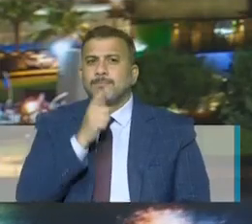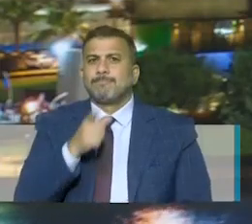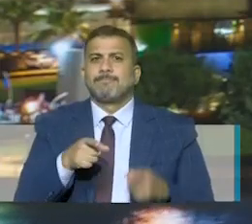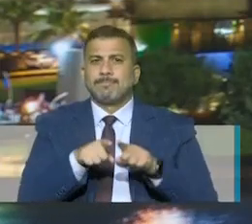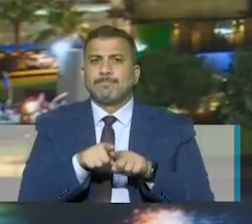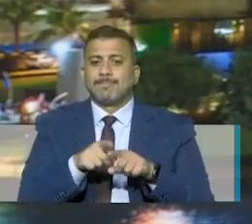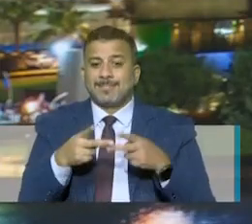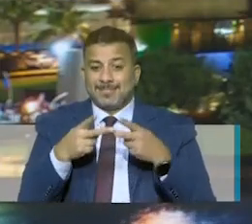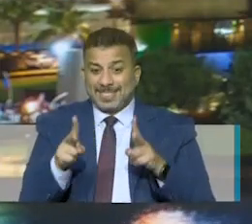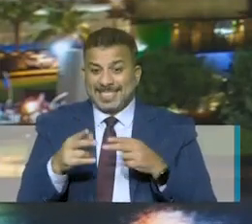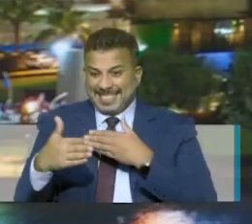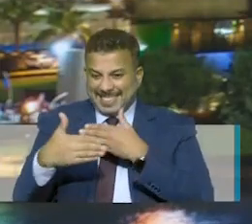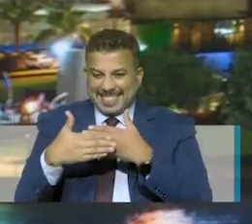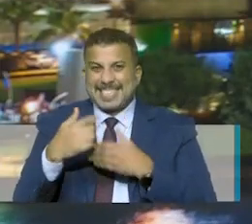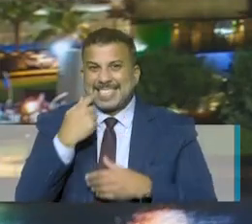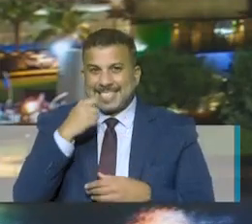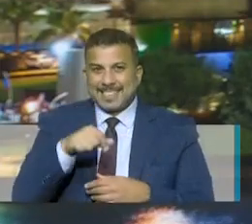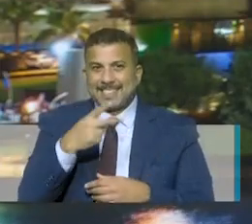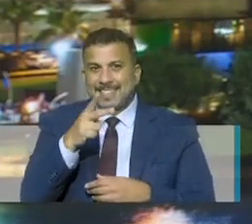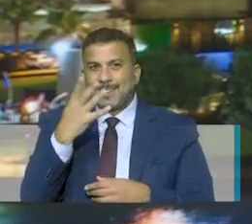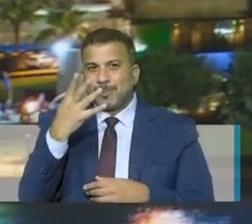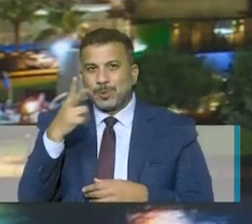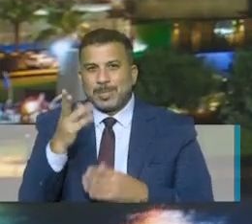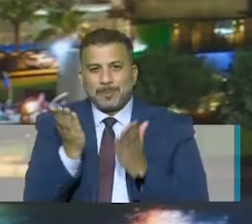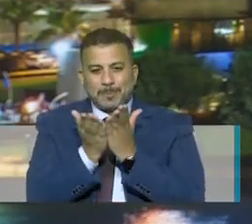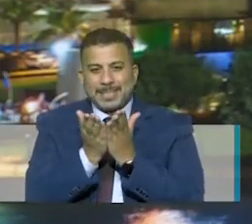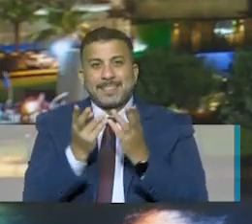وتزامنا مع قرب انطلاق العام الدراسي